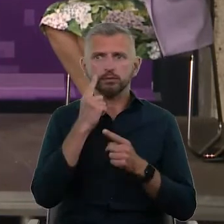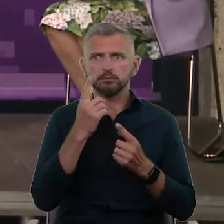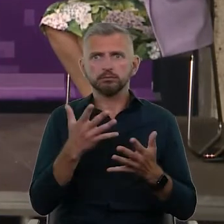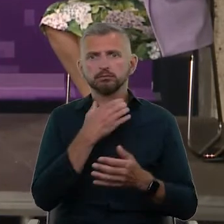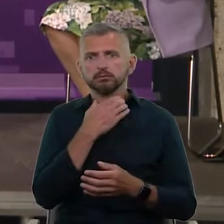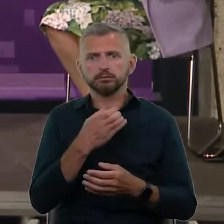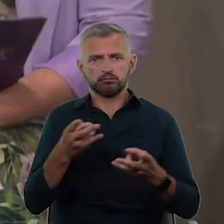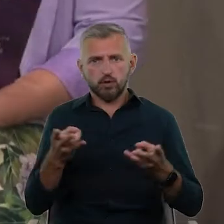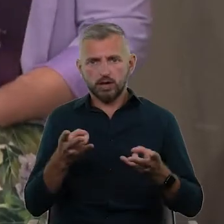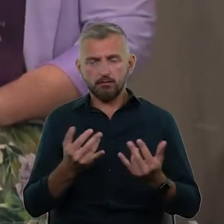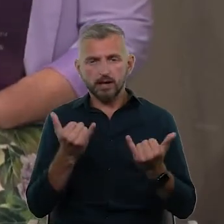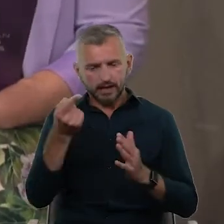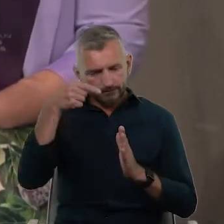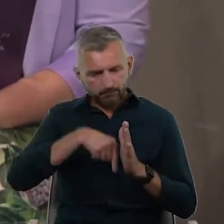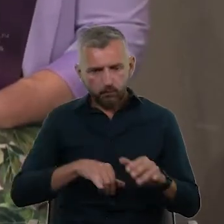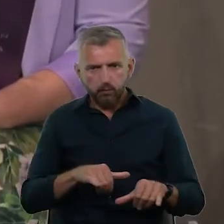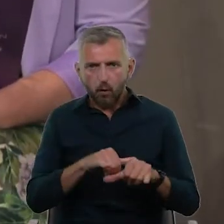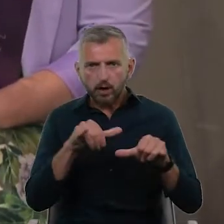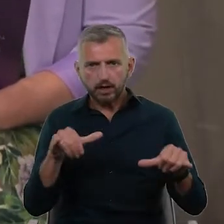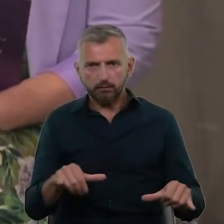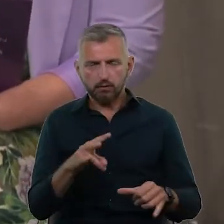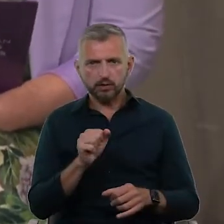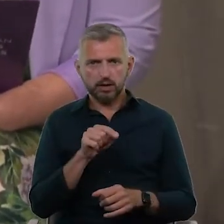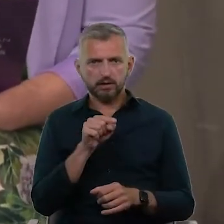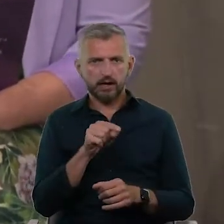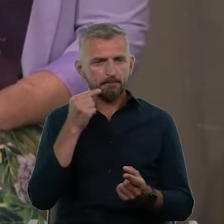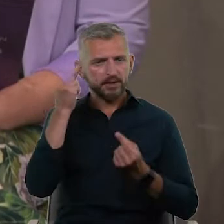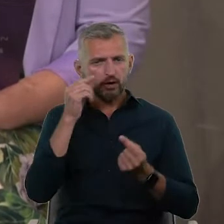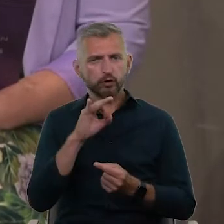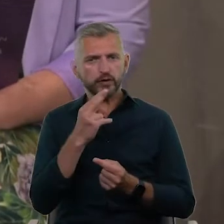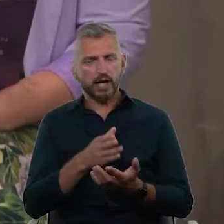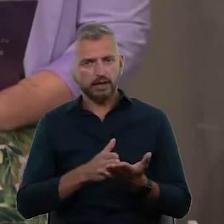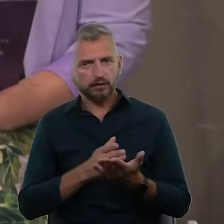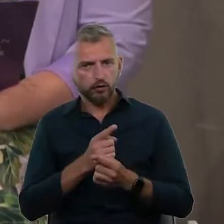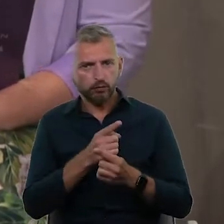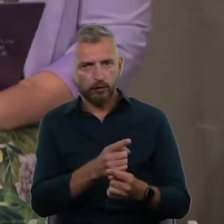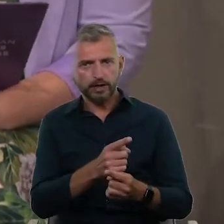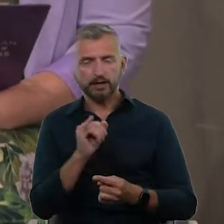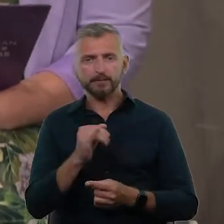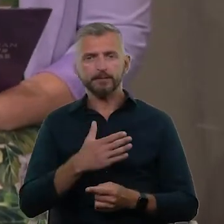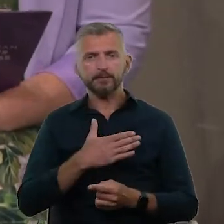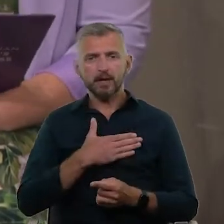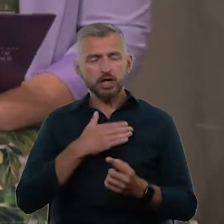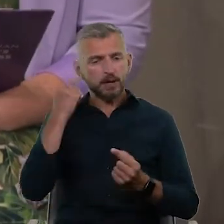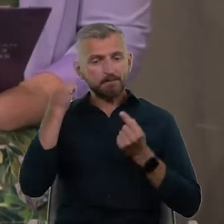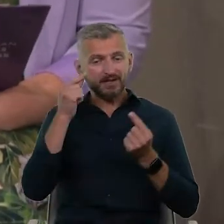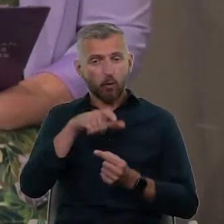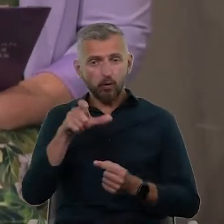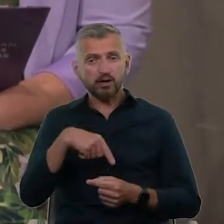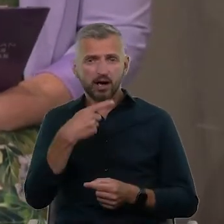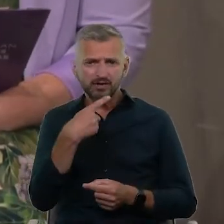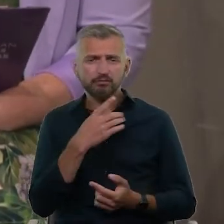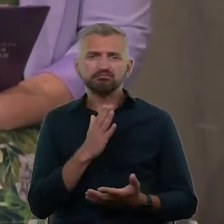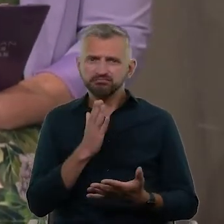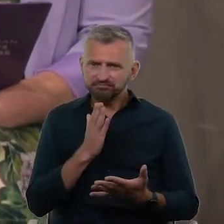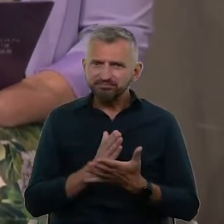ми поглиблюємо на, власне, на цей психосоціальний супровід. І наші психологи нам кажуть, що є насправді